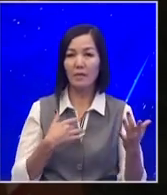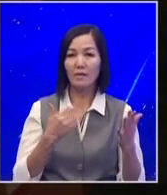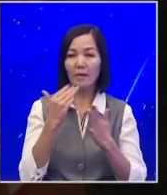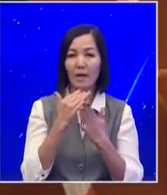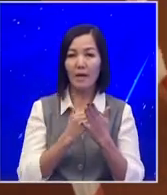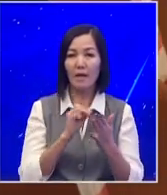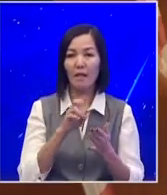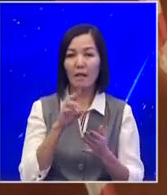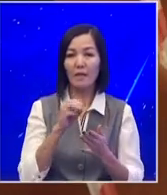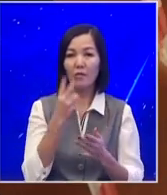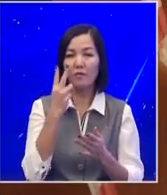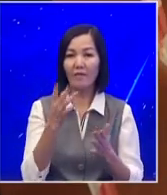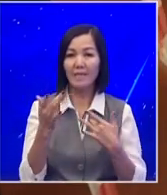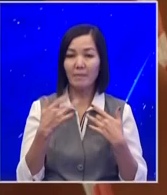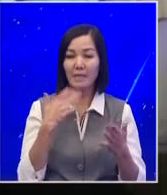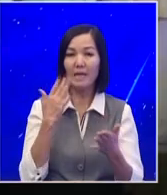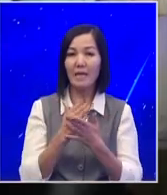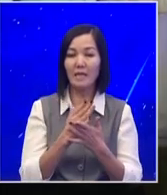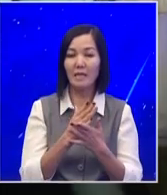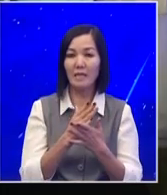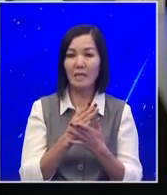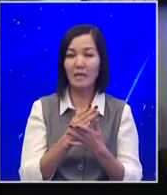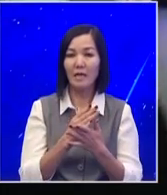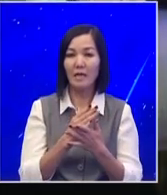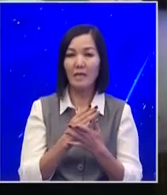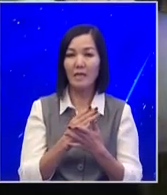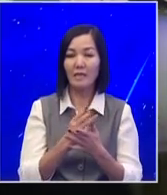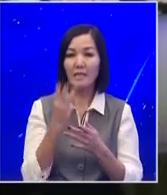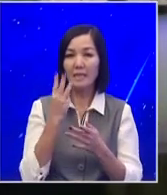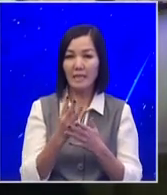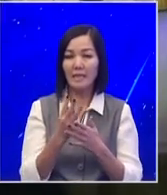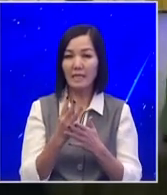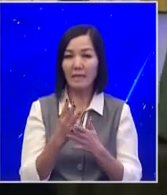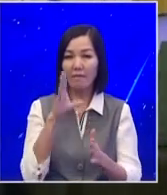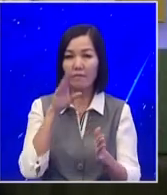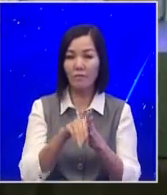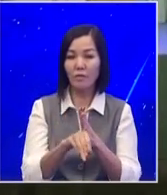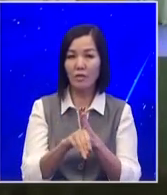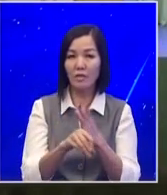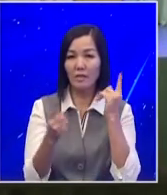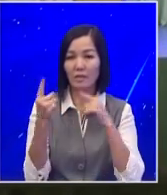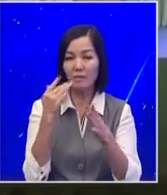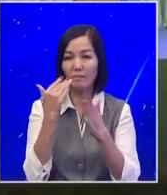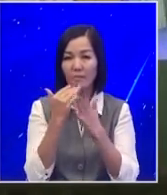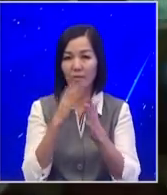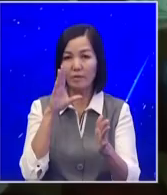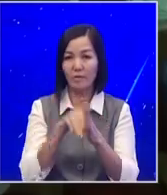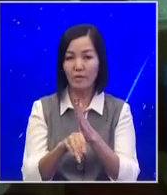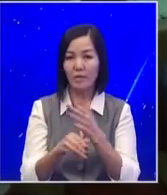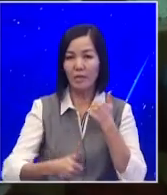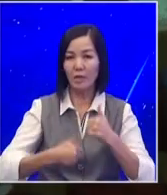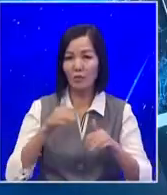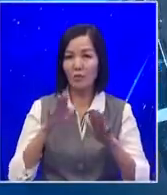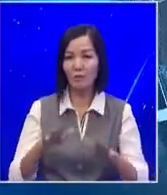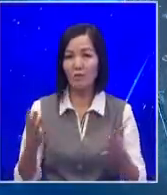искусства Алатау уже есть два спектакля «Гурып» и «Жир Жолбарысы». Отныне в его репертуаре постановка «Абай Токжан» займет свое достойное